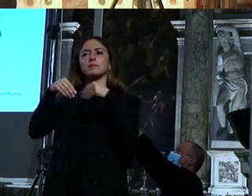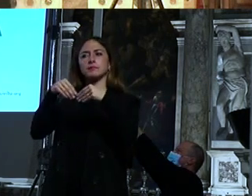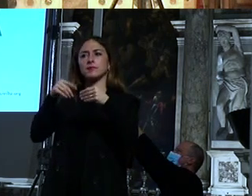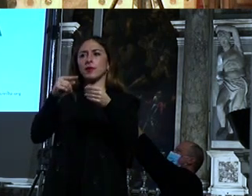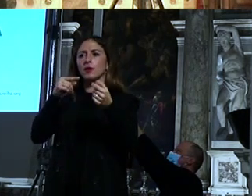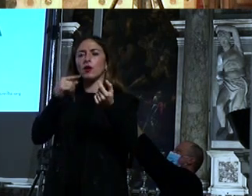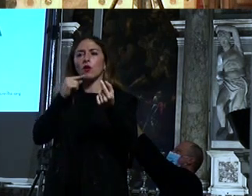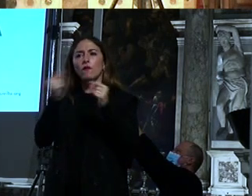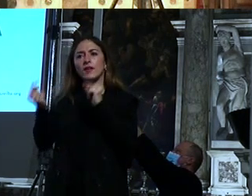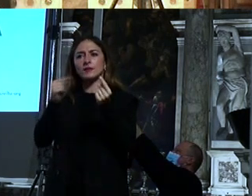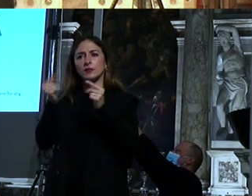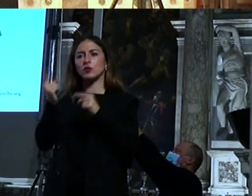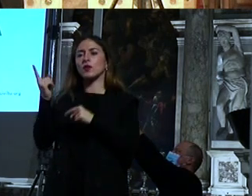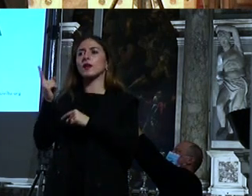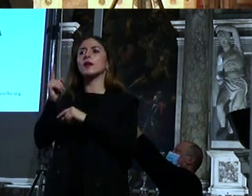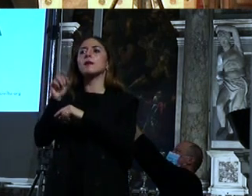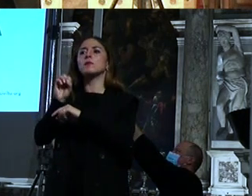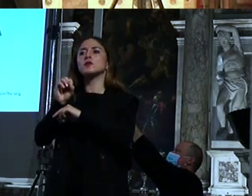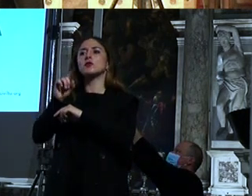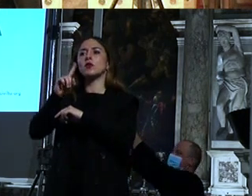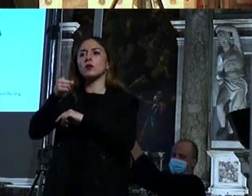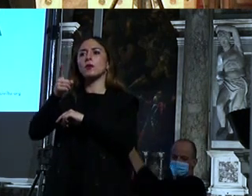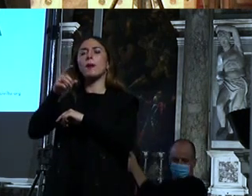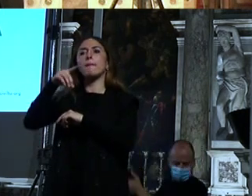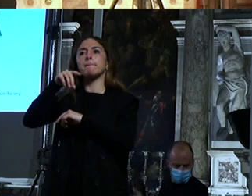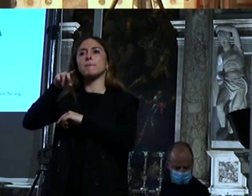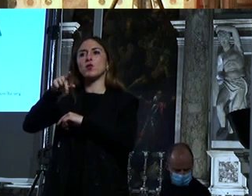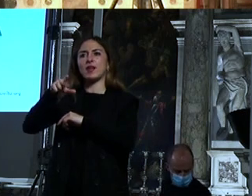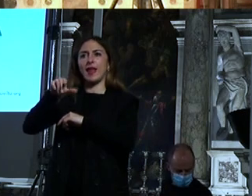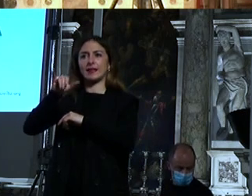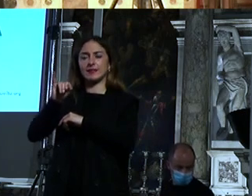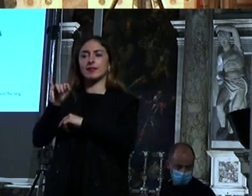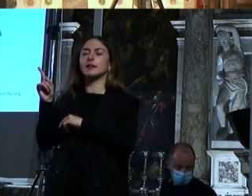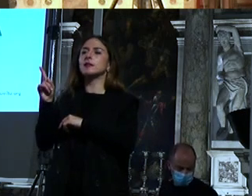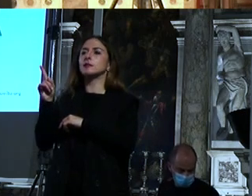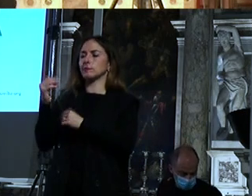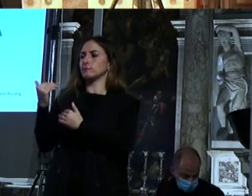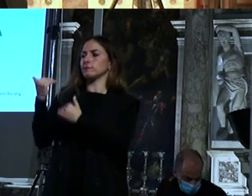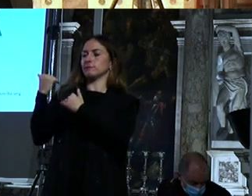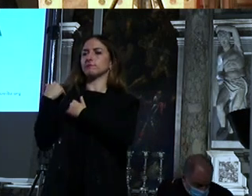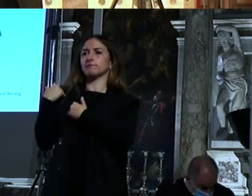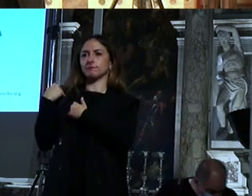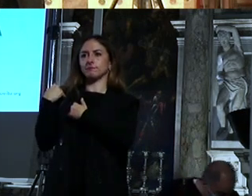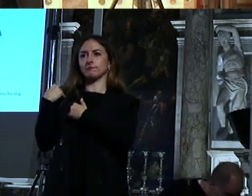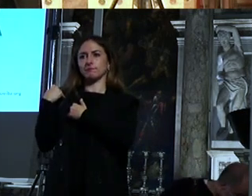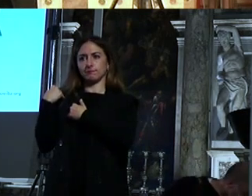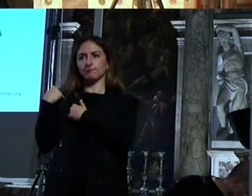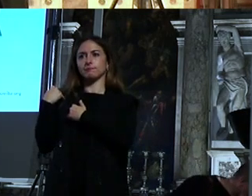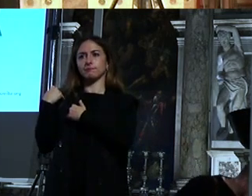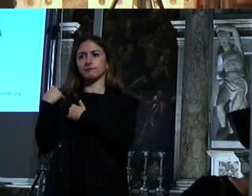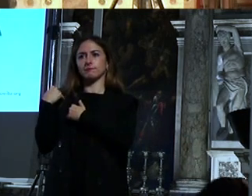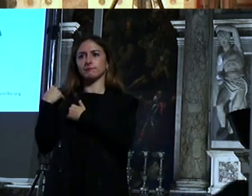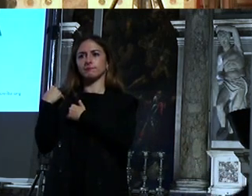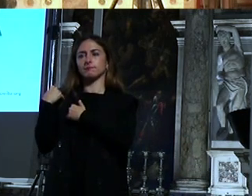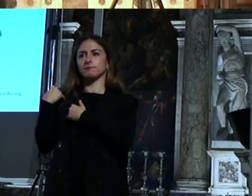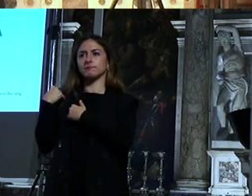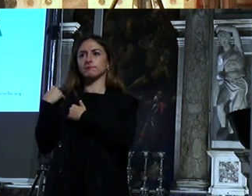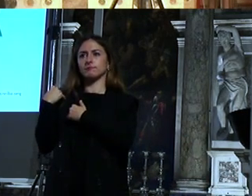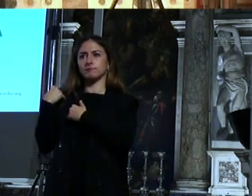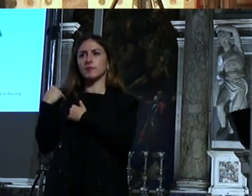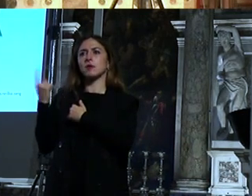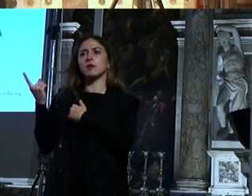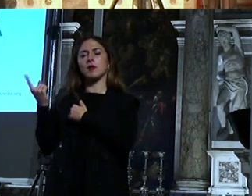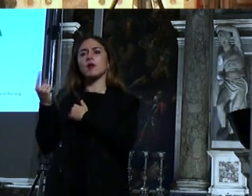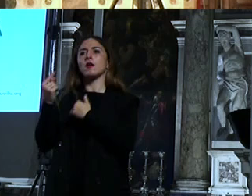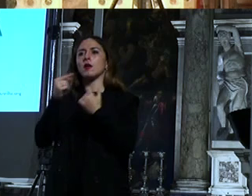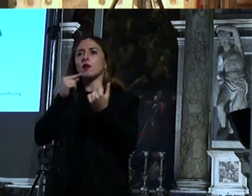ricordava il professor Bugliesi, si è incaricato generosamente di far parte di una conversazione